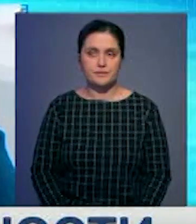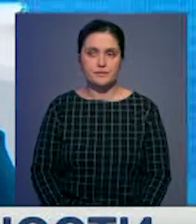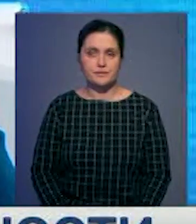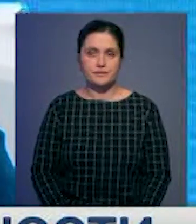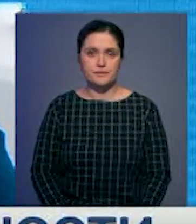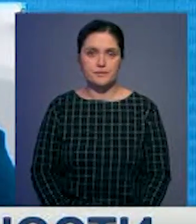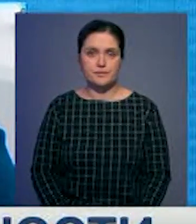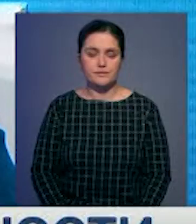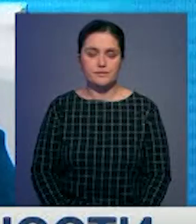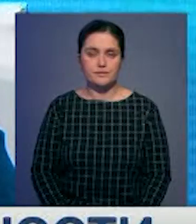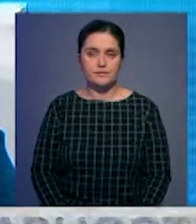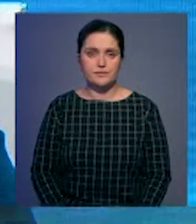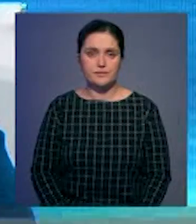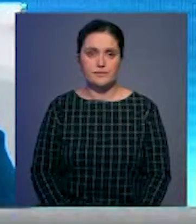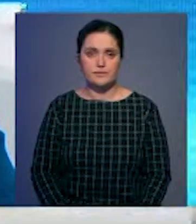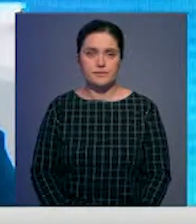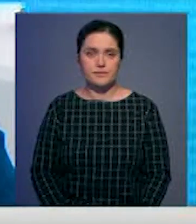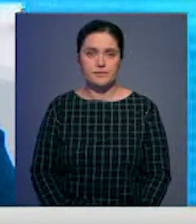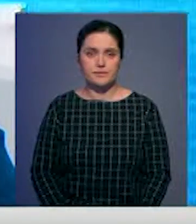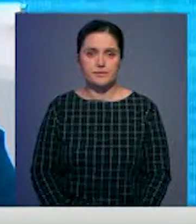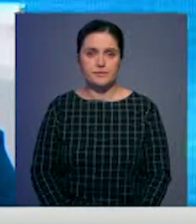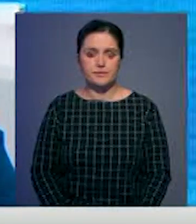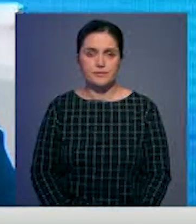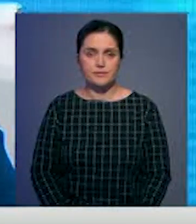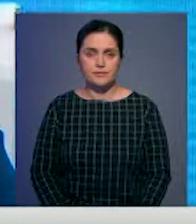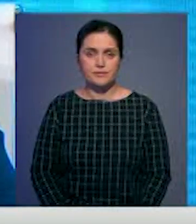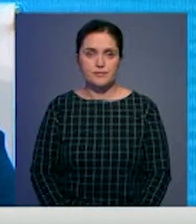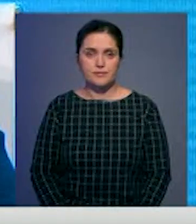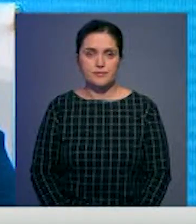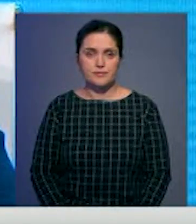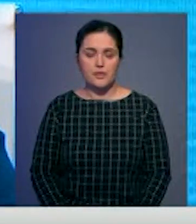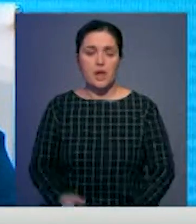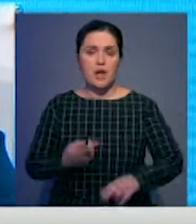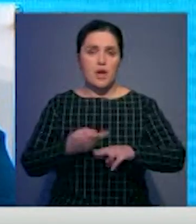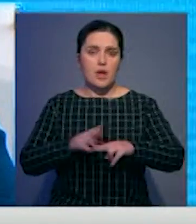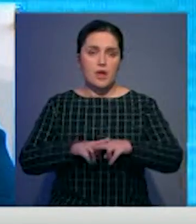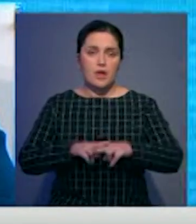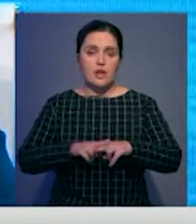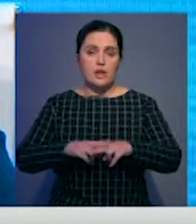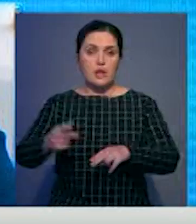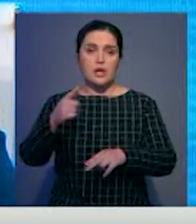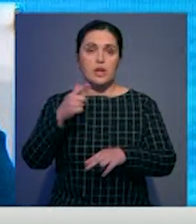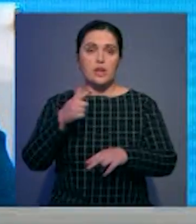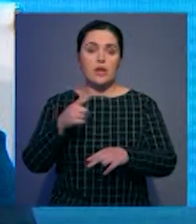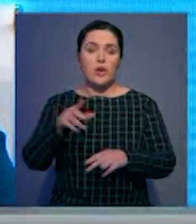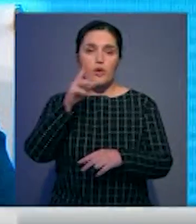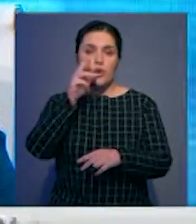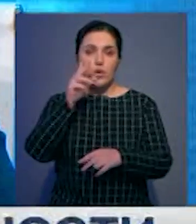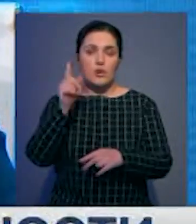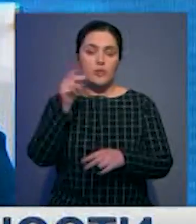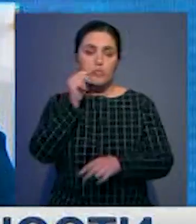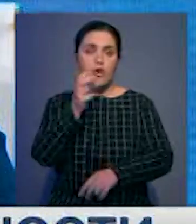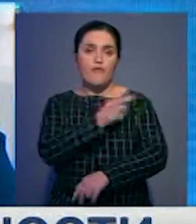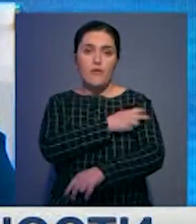Будем говорить о господине Бенетисе. Это ведущий мировой кардиолог,